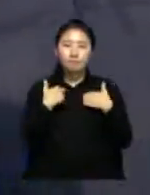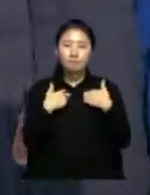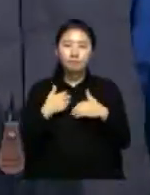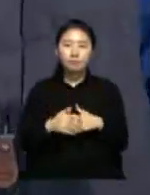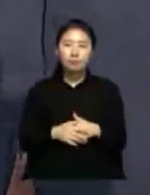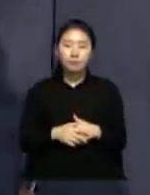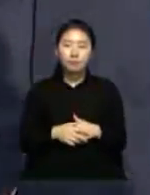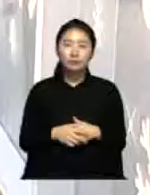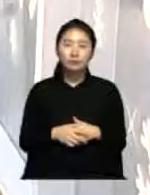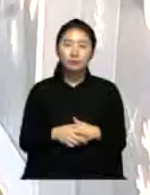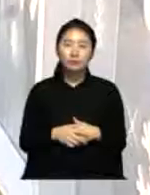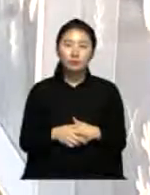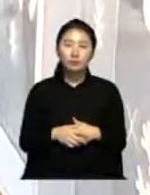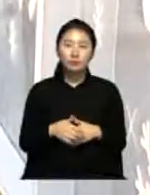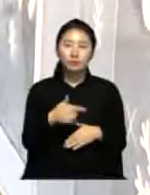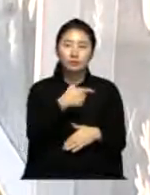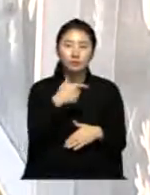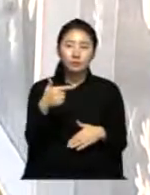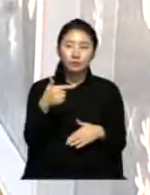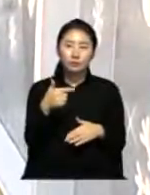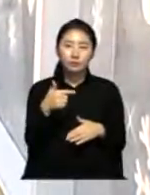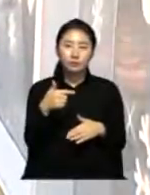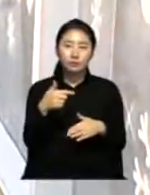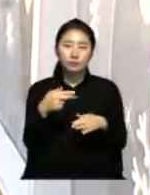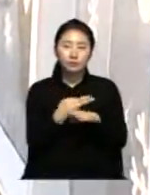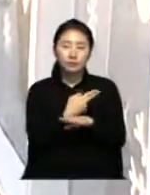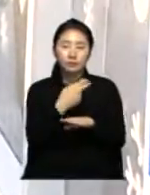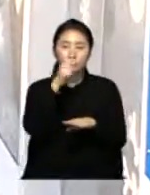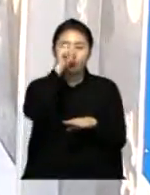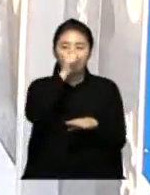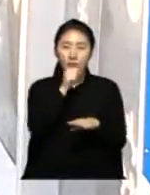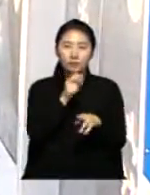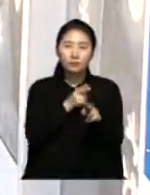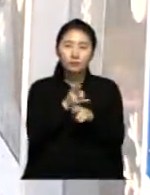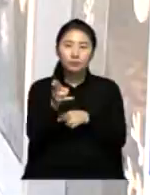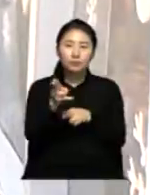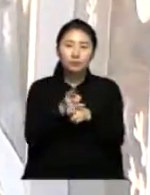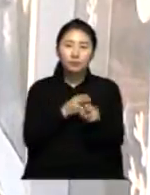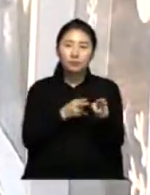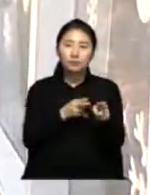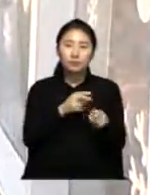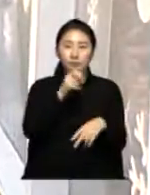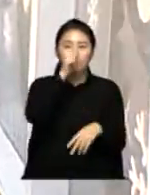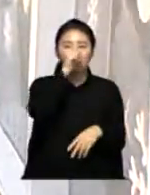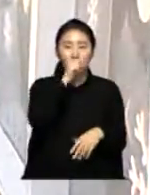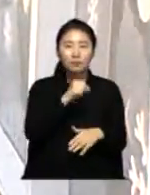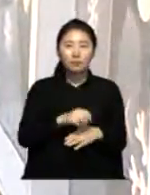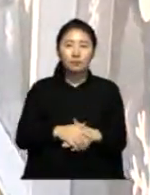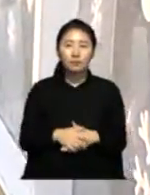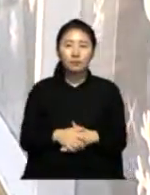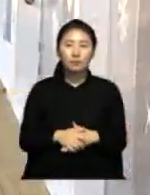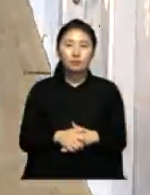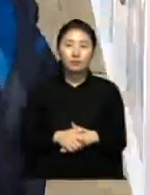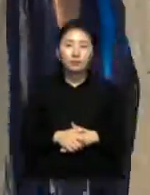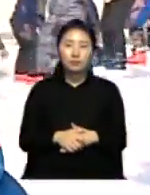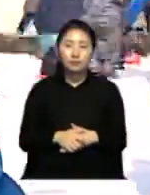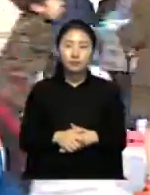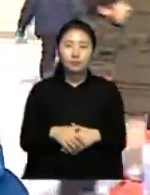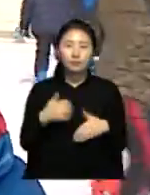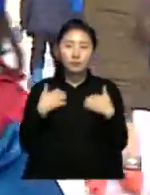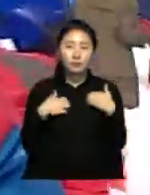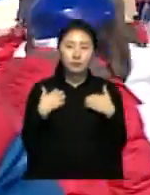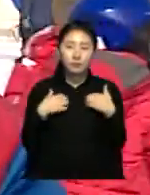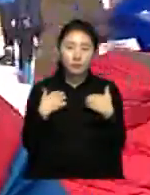실감합니다. 아, 너무 미끄러워가지고 좋고요. 잘 나가서요. 기분이 좋아요.